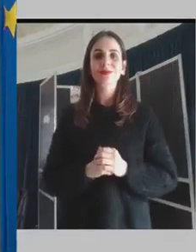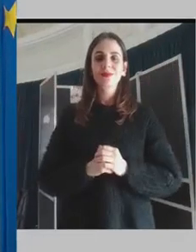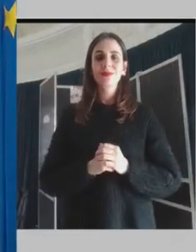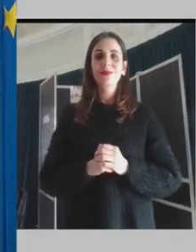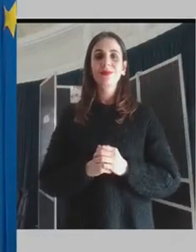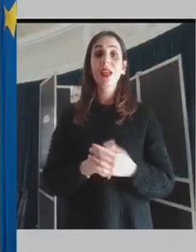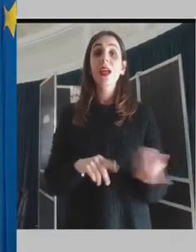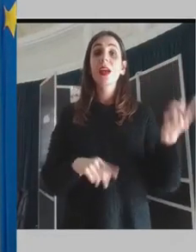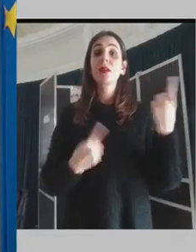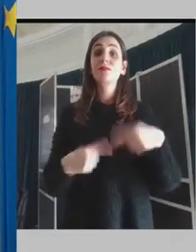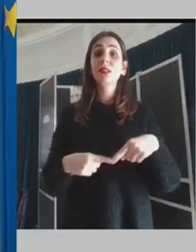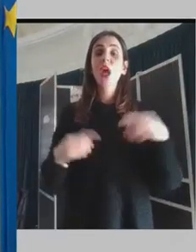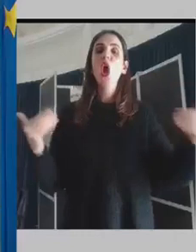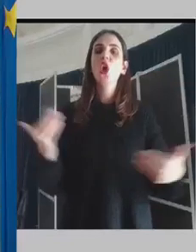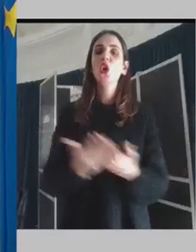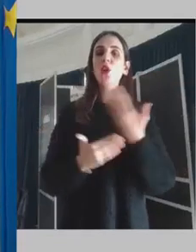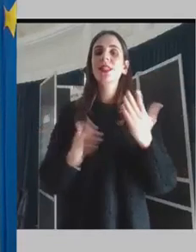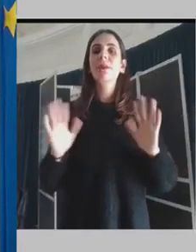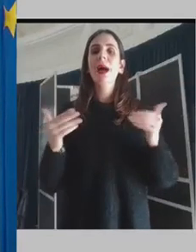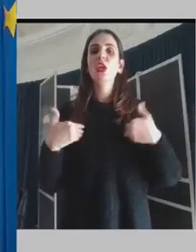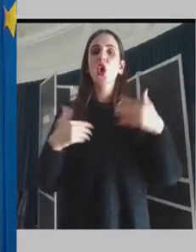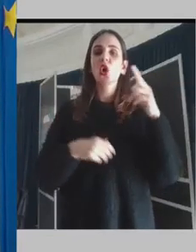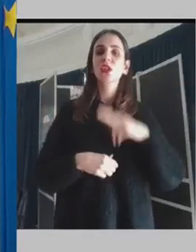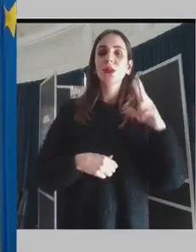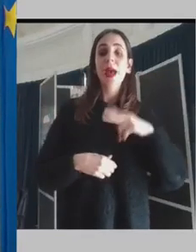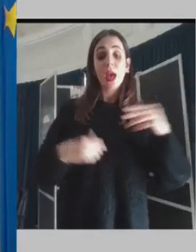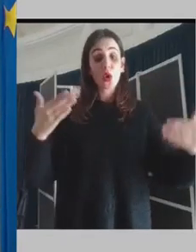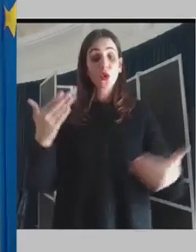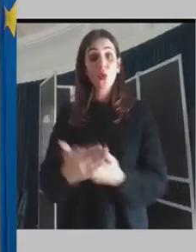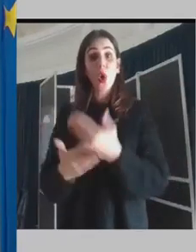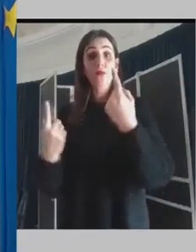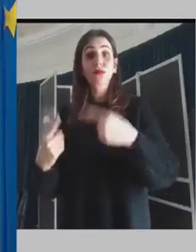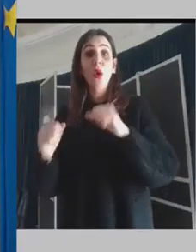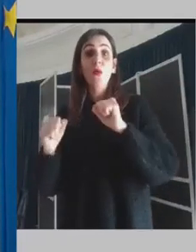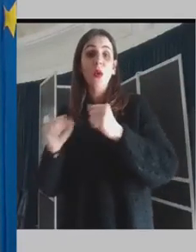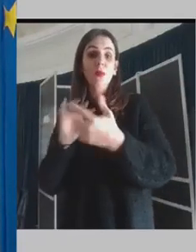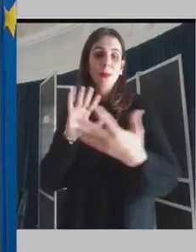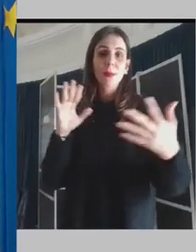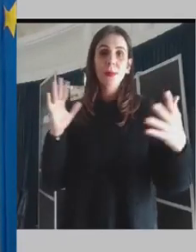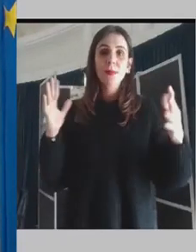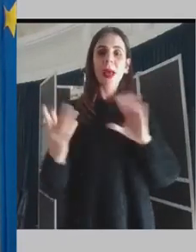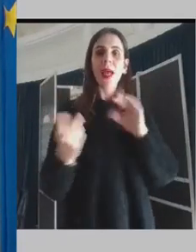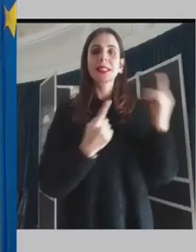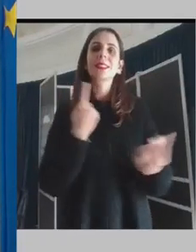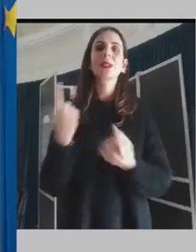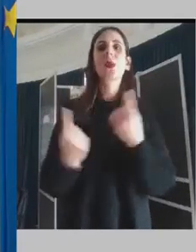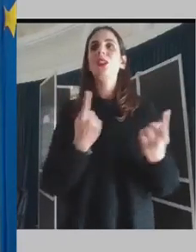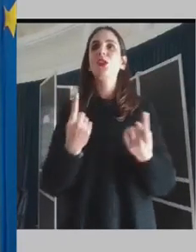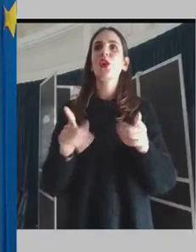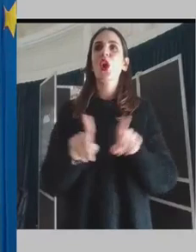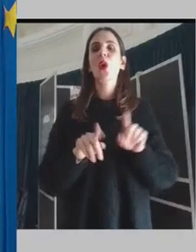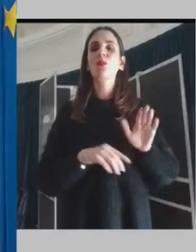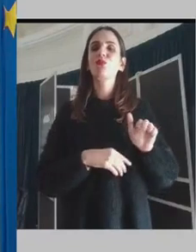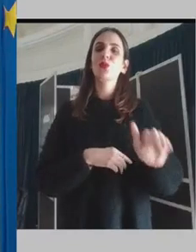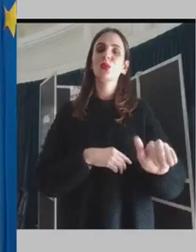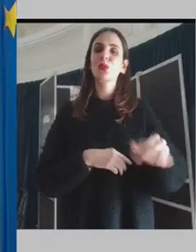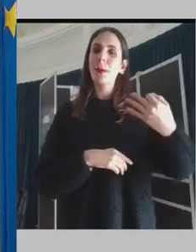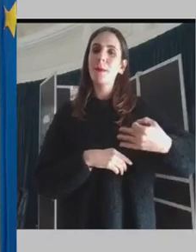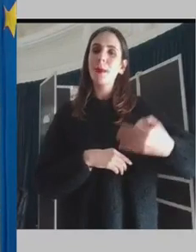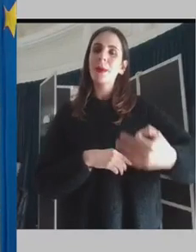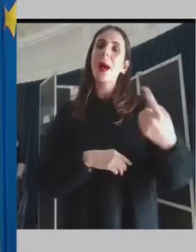È una novità per noi, ma spero che da novità e una situazione particolare diventi poi stabile per tutti